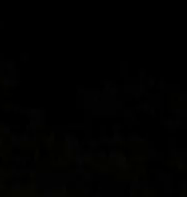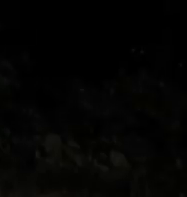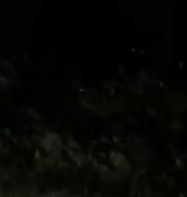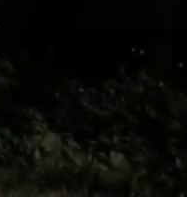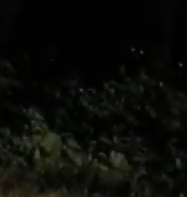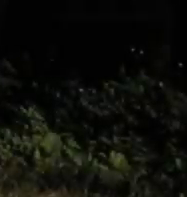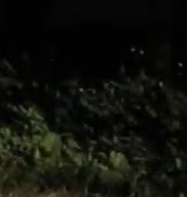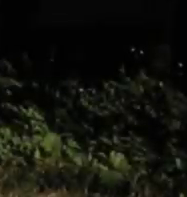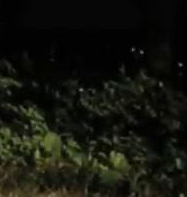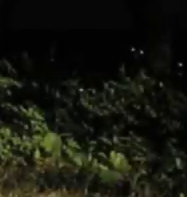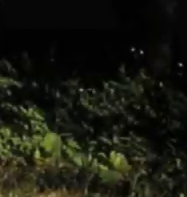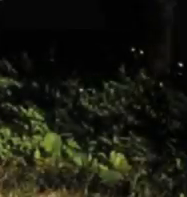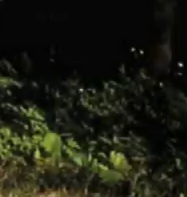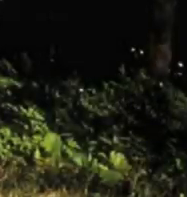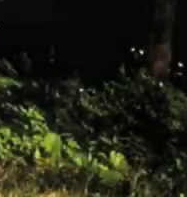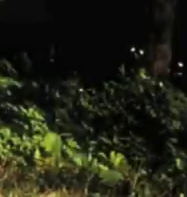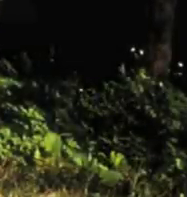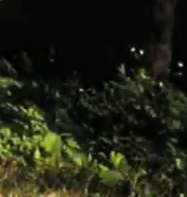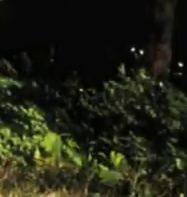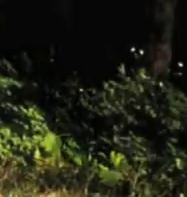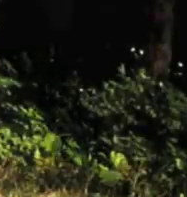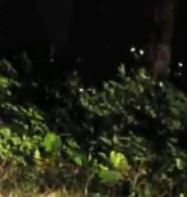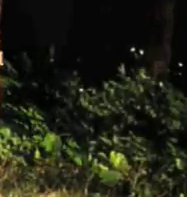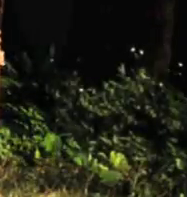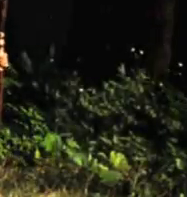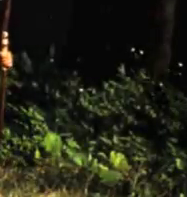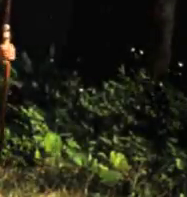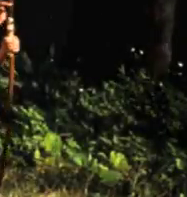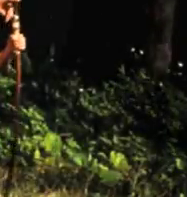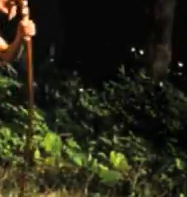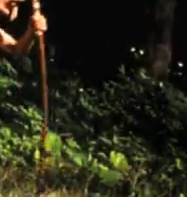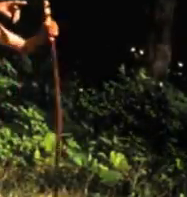Guida manatakilo.